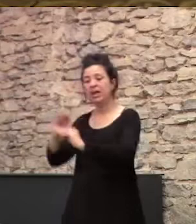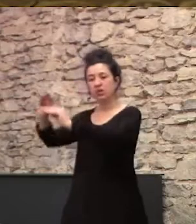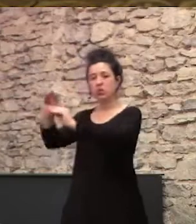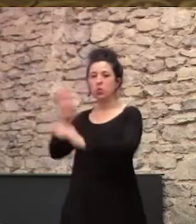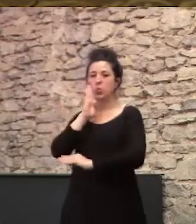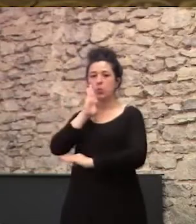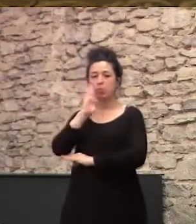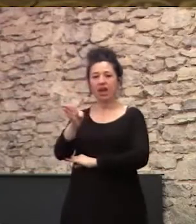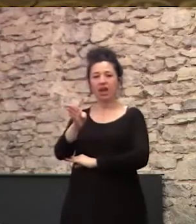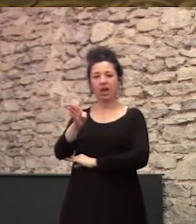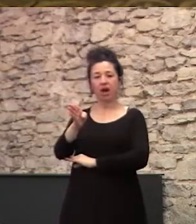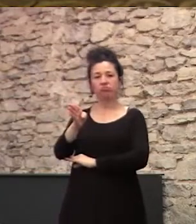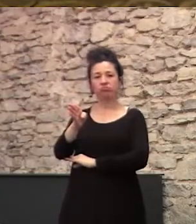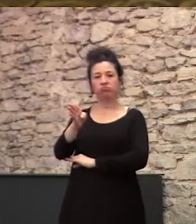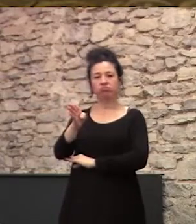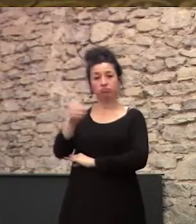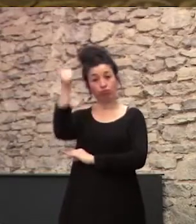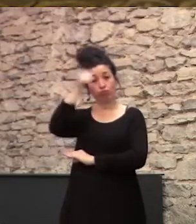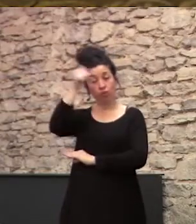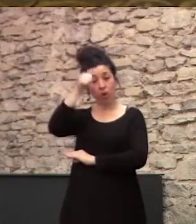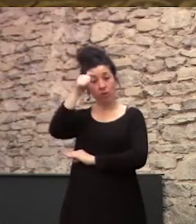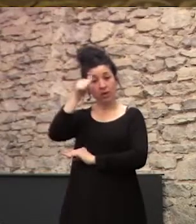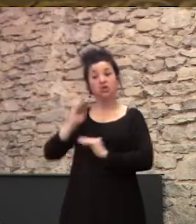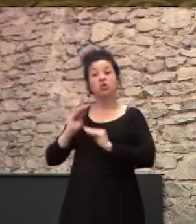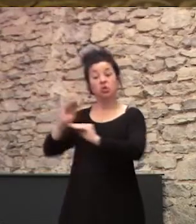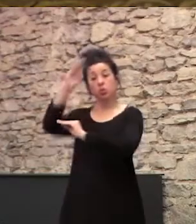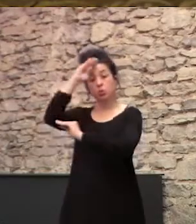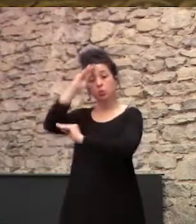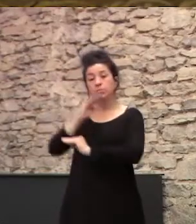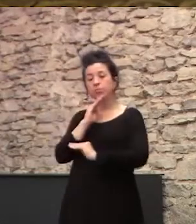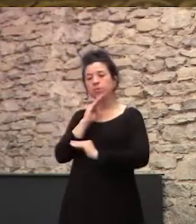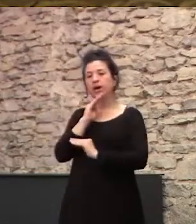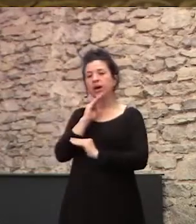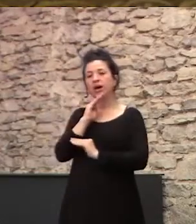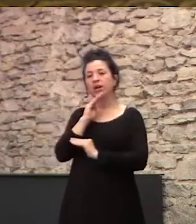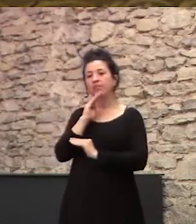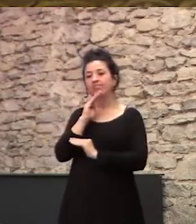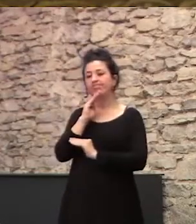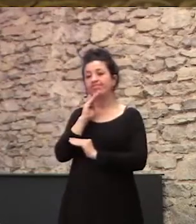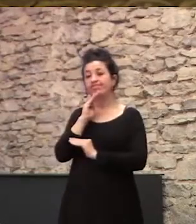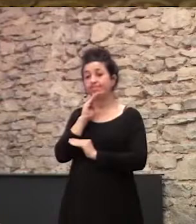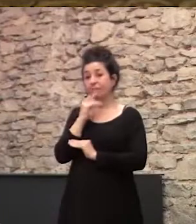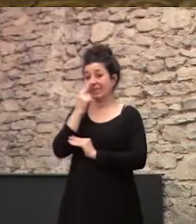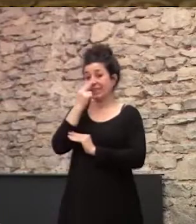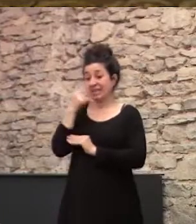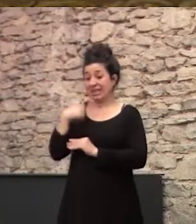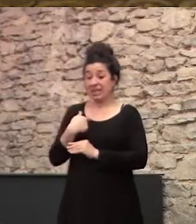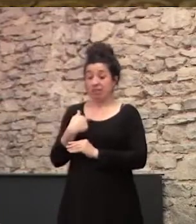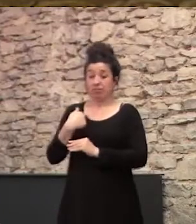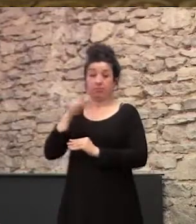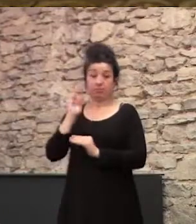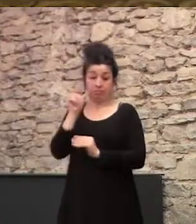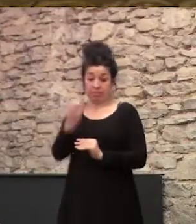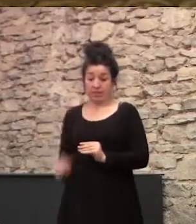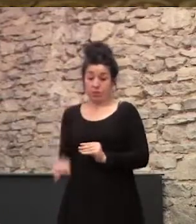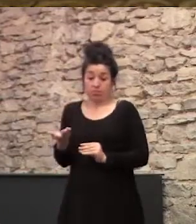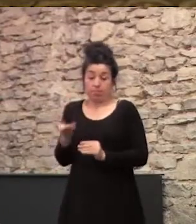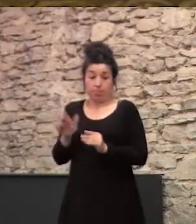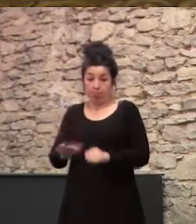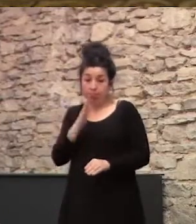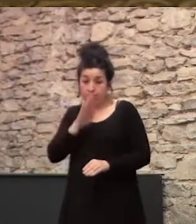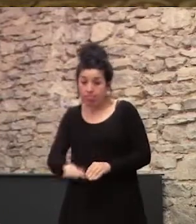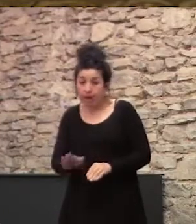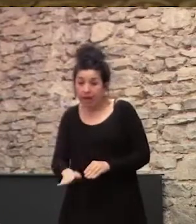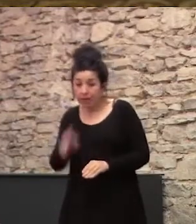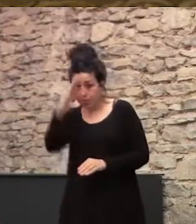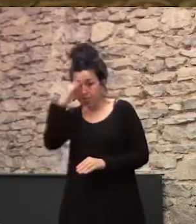Belgikako gizon bada, eta bere aita bera txikia zenean hile egin zen, eta guan, ba, aitarik gabe hasi zen,